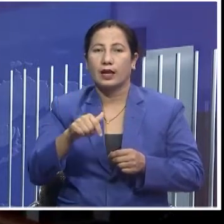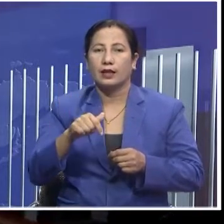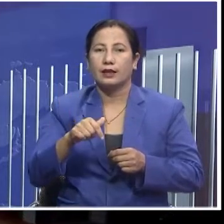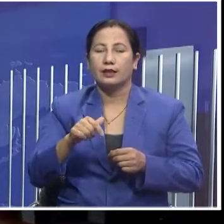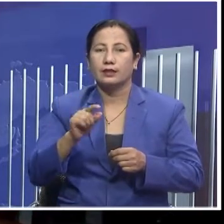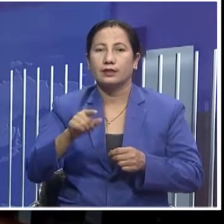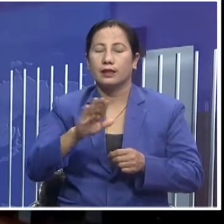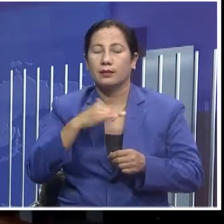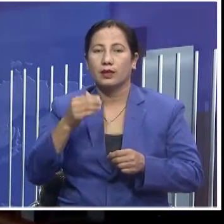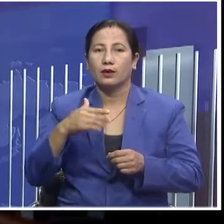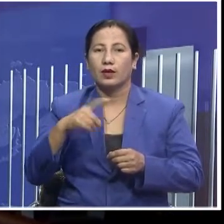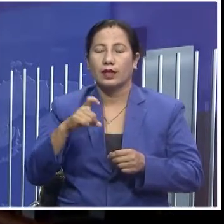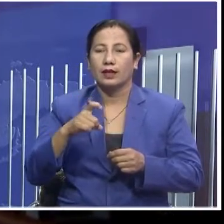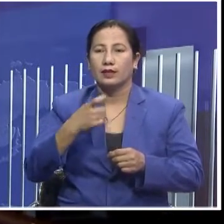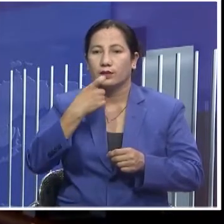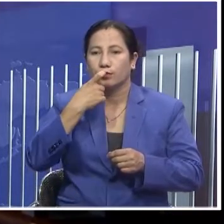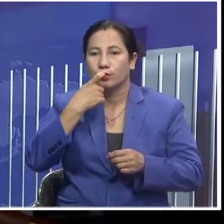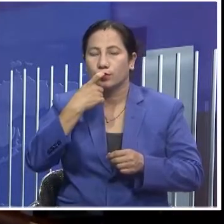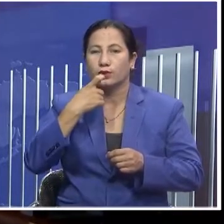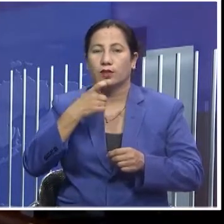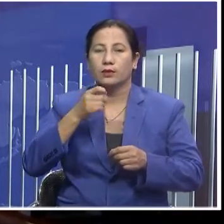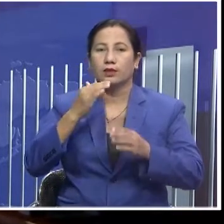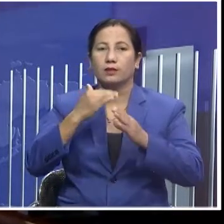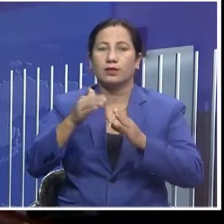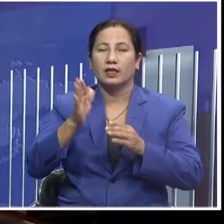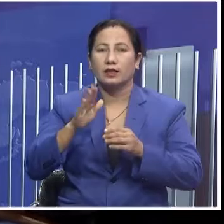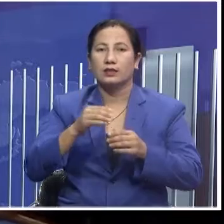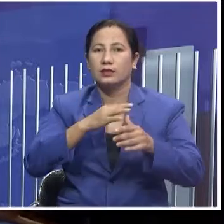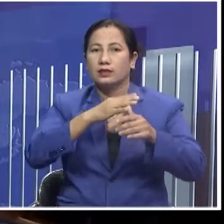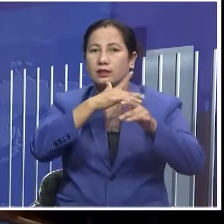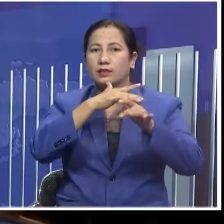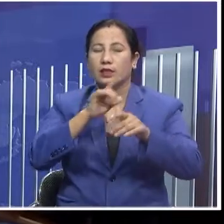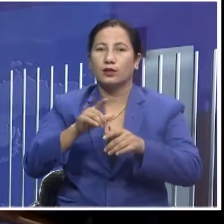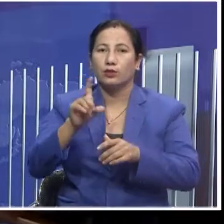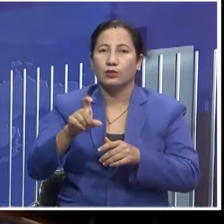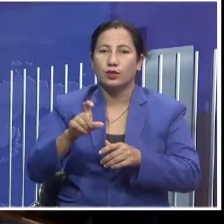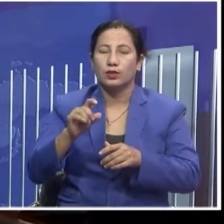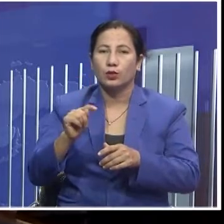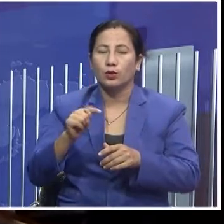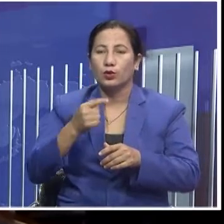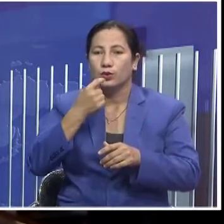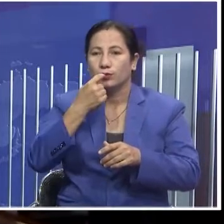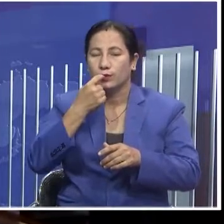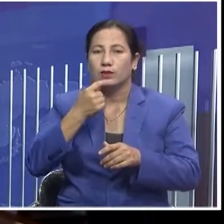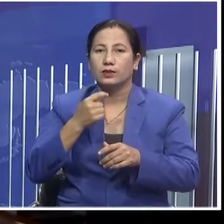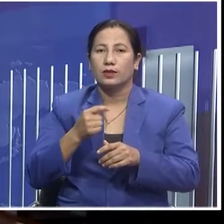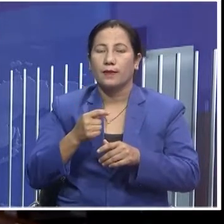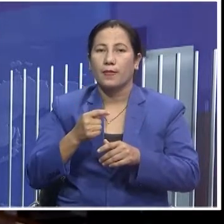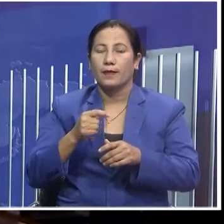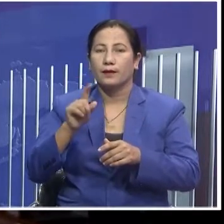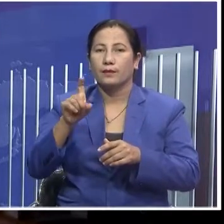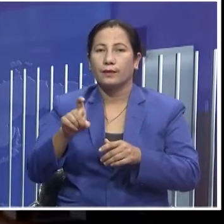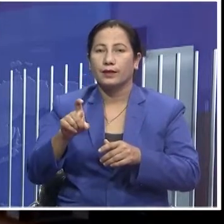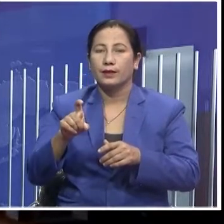लागि दुध चुसाउन भनेर पठाएर छन्। तर कृष्णले चाहिँ त्यो बुढीको चाहिँ दुध चुस्दा चुस्दै बुढी नै चाहिँ